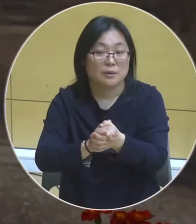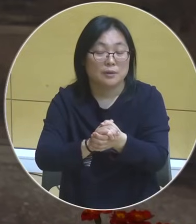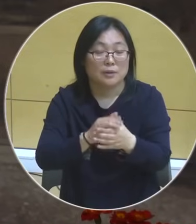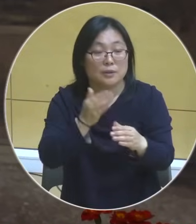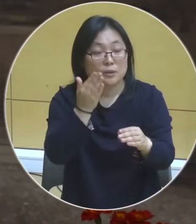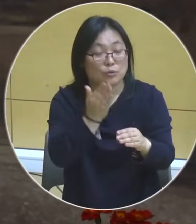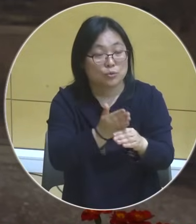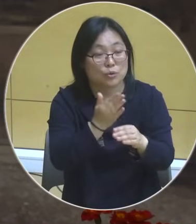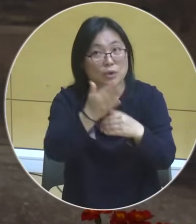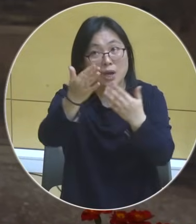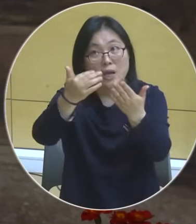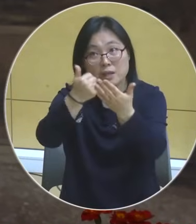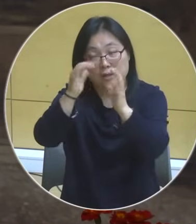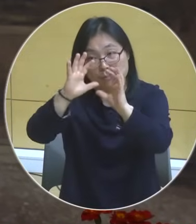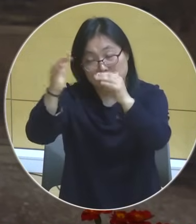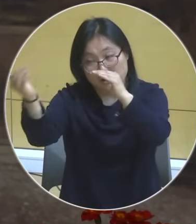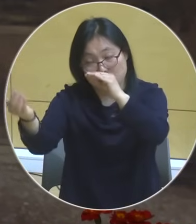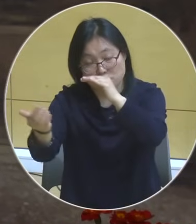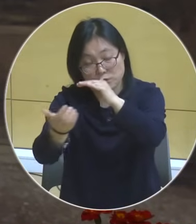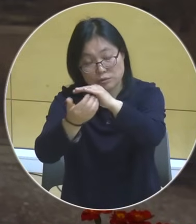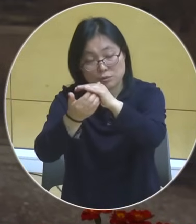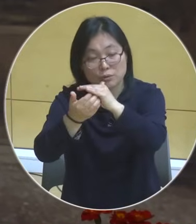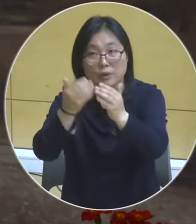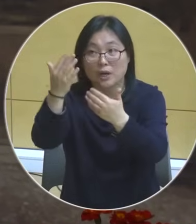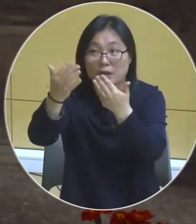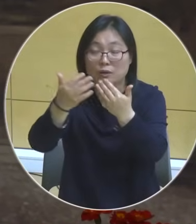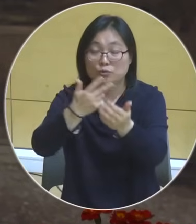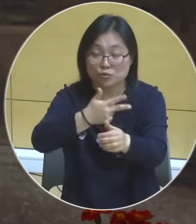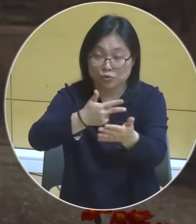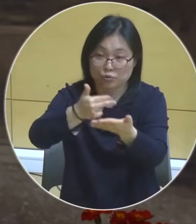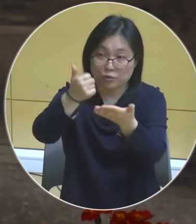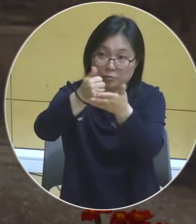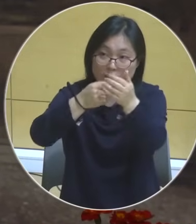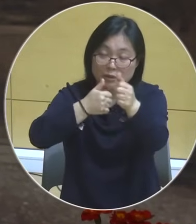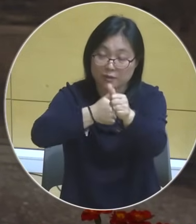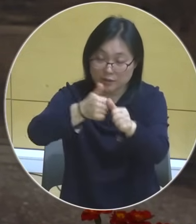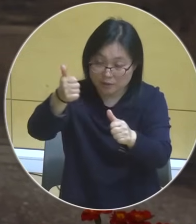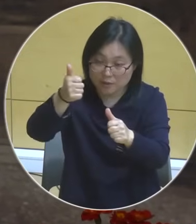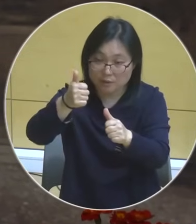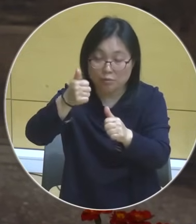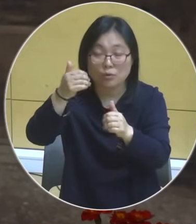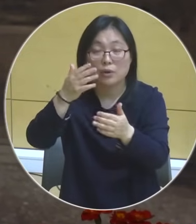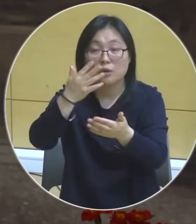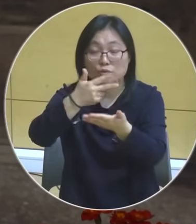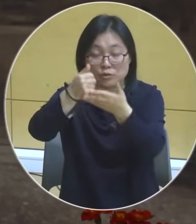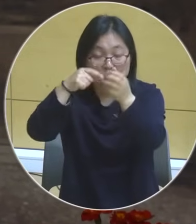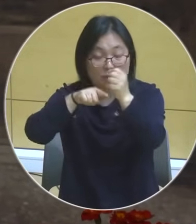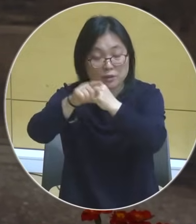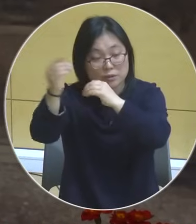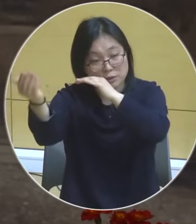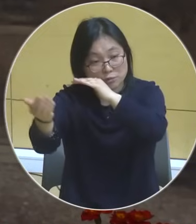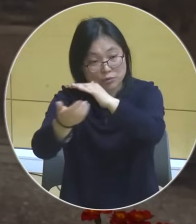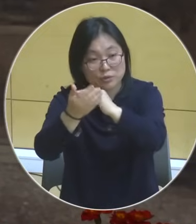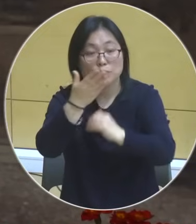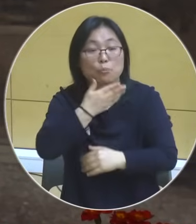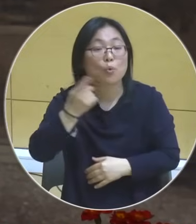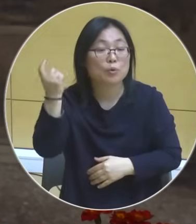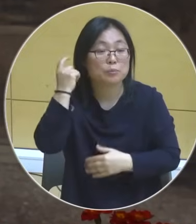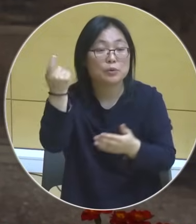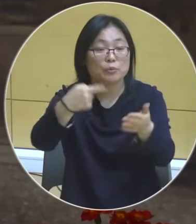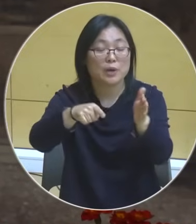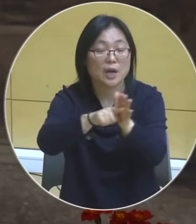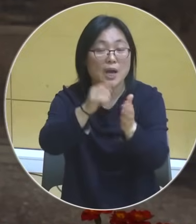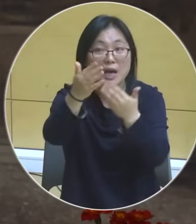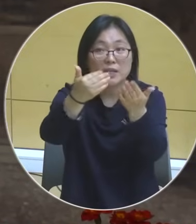이 가운데 하나님 나라가 이루어지고 주님이 승리하고 주님 뜻 이루어지는 바로 그 일을 위하여, 이 복음을 위하여